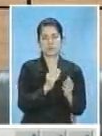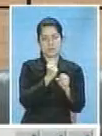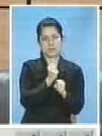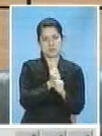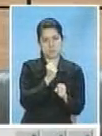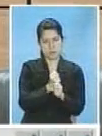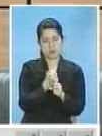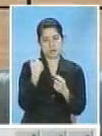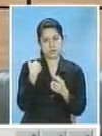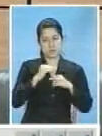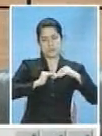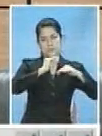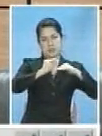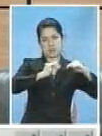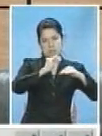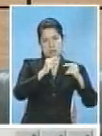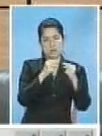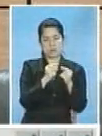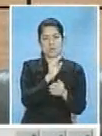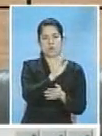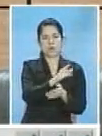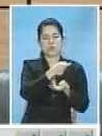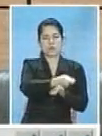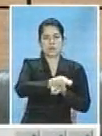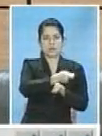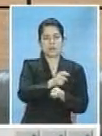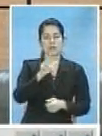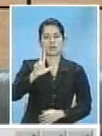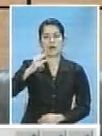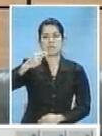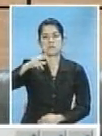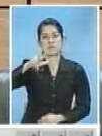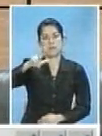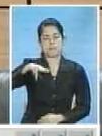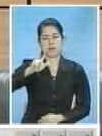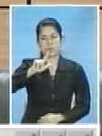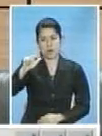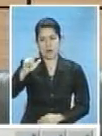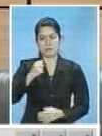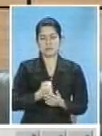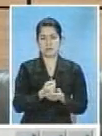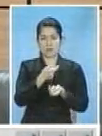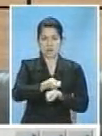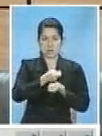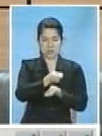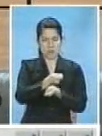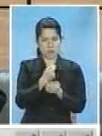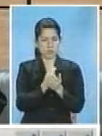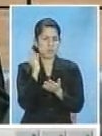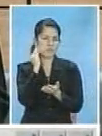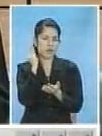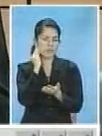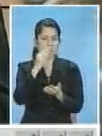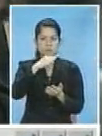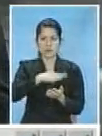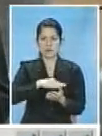และสร้างมูลค่าภาคเกษตร 33,000 กว่าล้านพี่น้องเกษตรกรฟังแล้วก็สงสัยครับว่